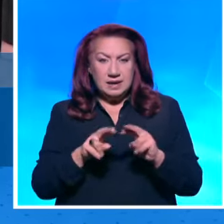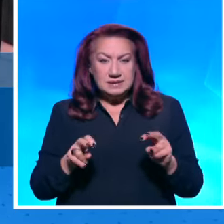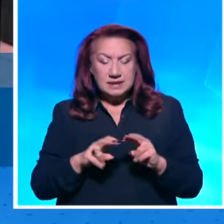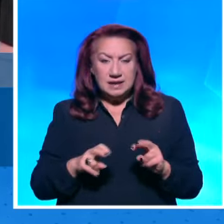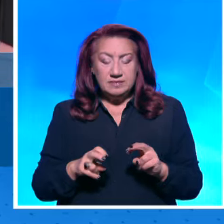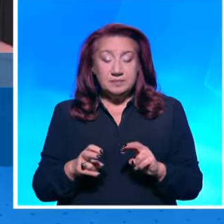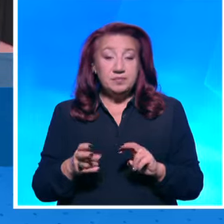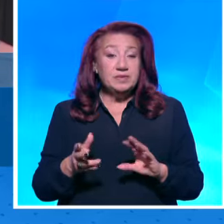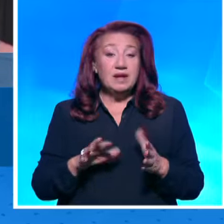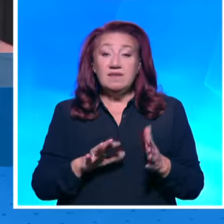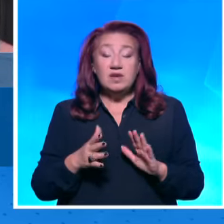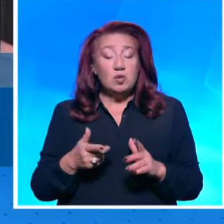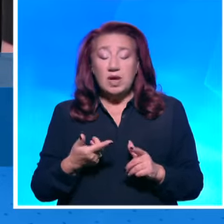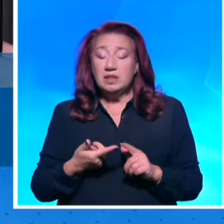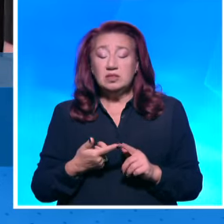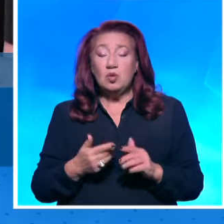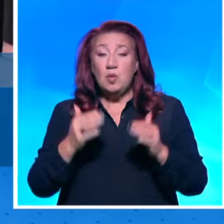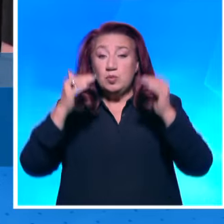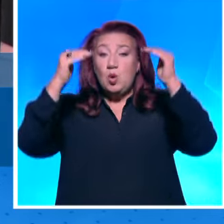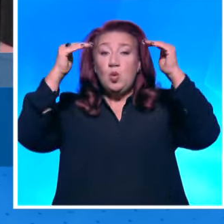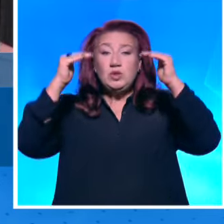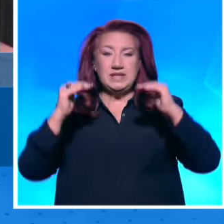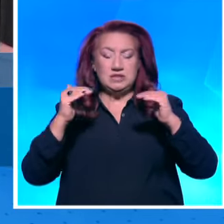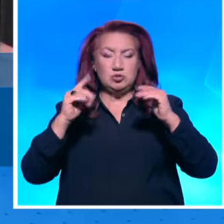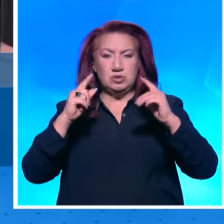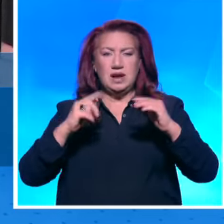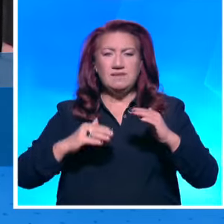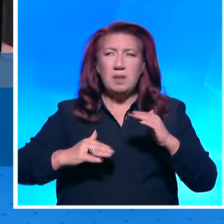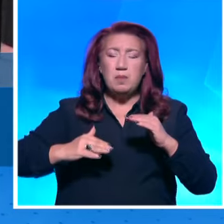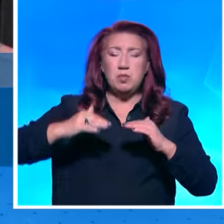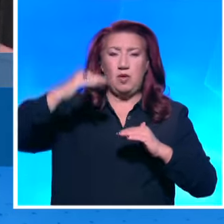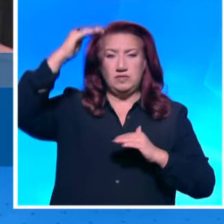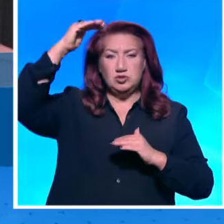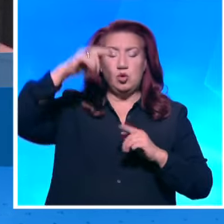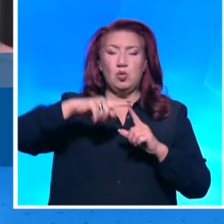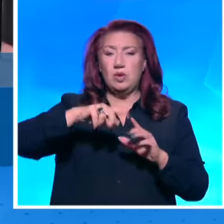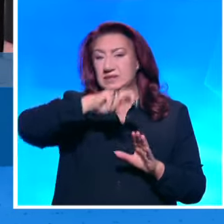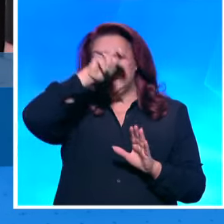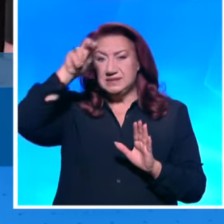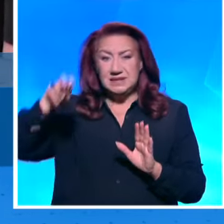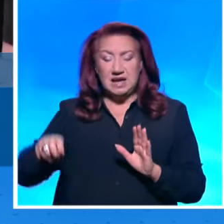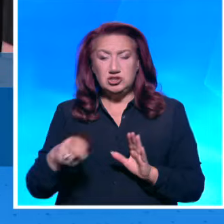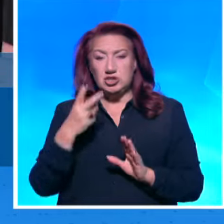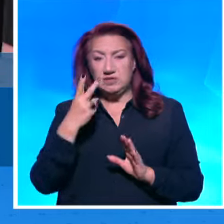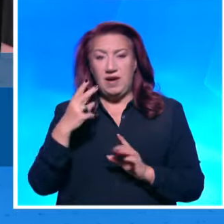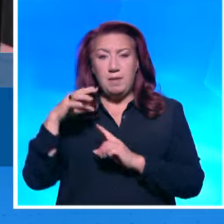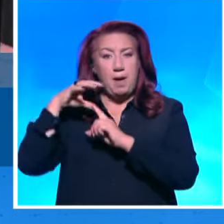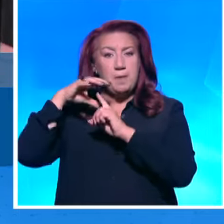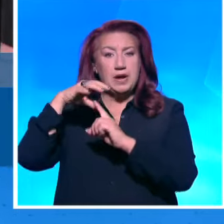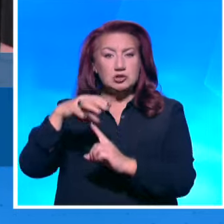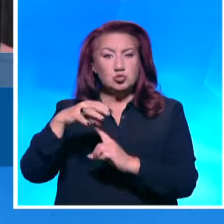е, че причината на инцидента е ниската височина, от която е извършен скока на двамата парашутисти. Подробностите следват